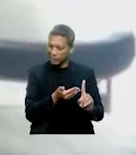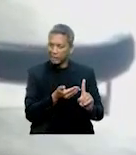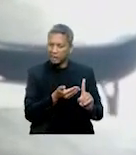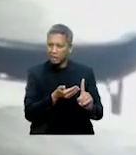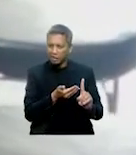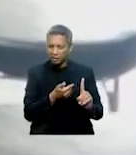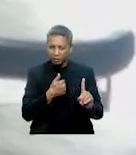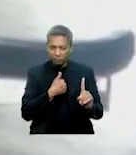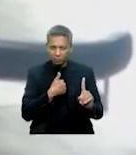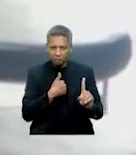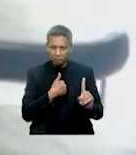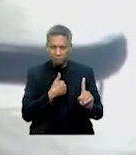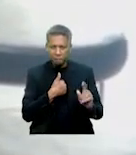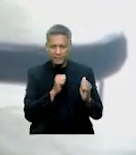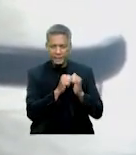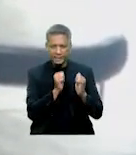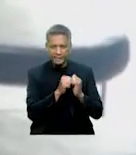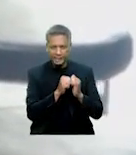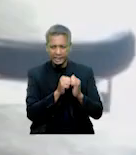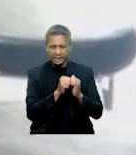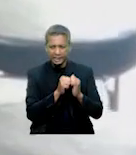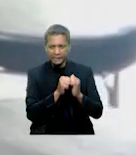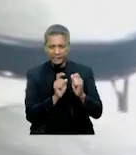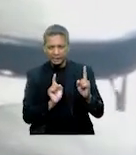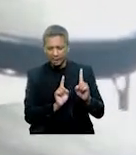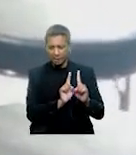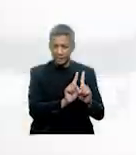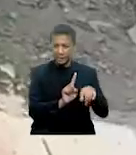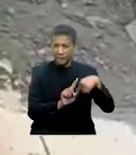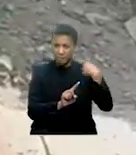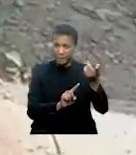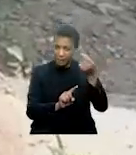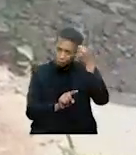saya janjikan untuk bisa didampingi terus sampai kuliah.